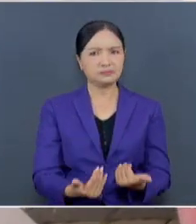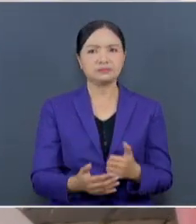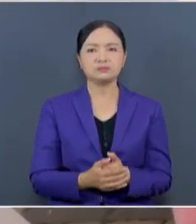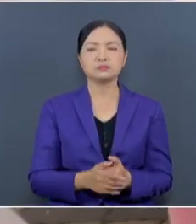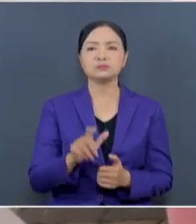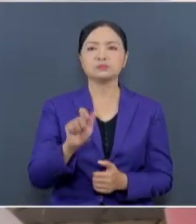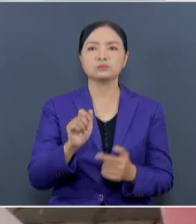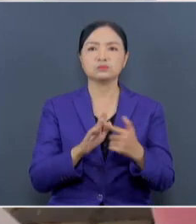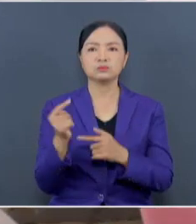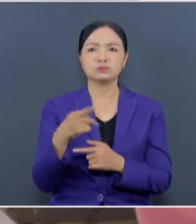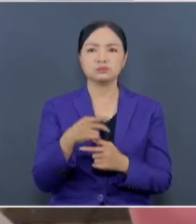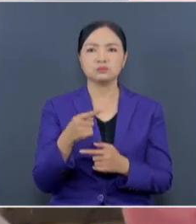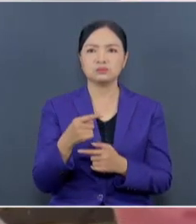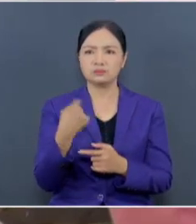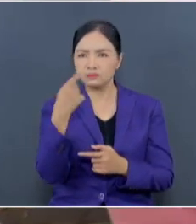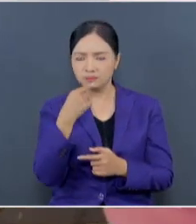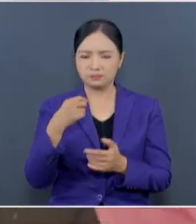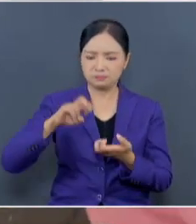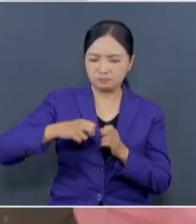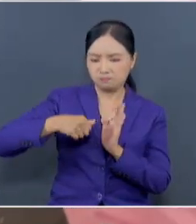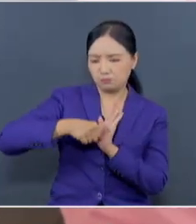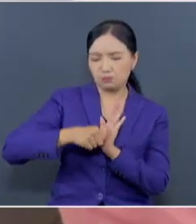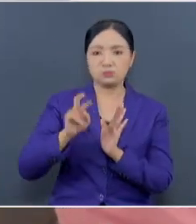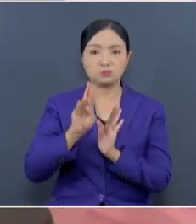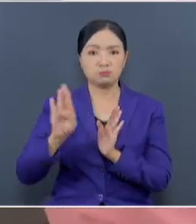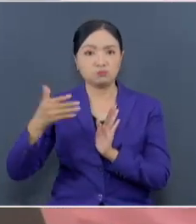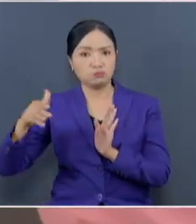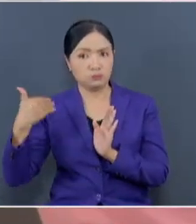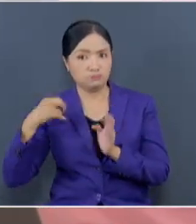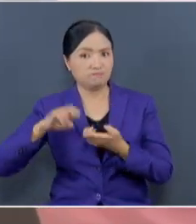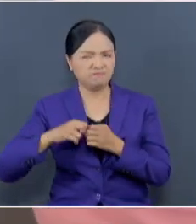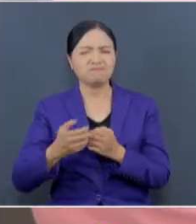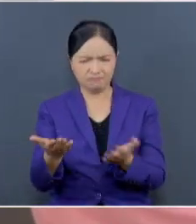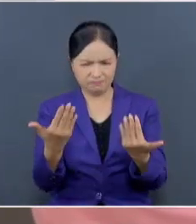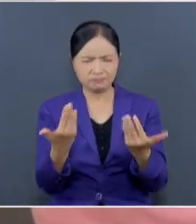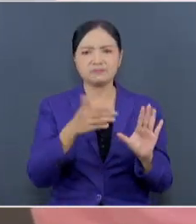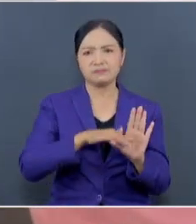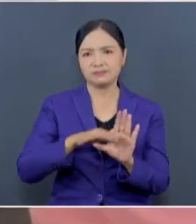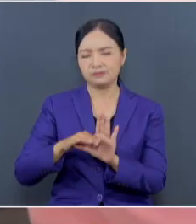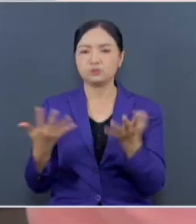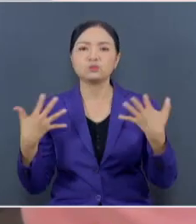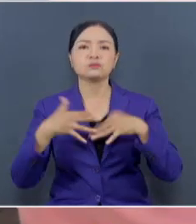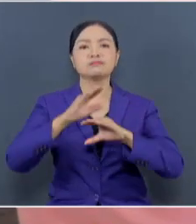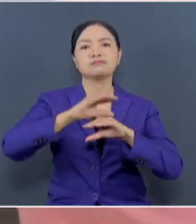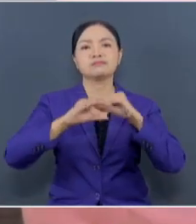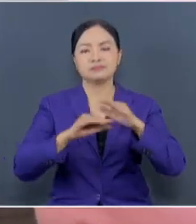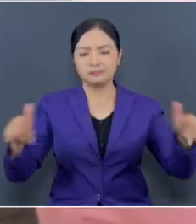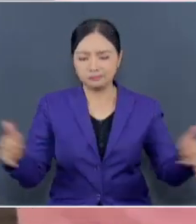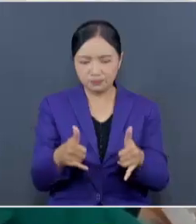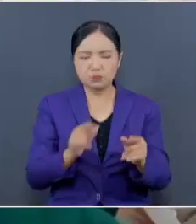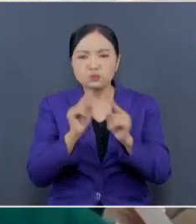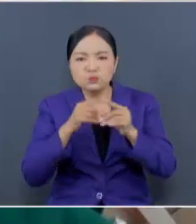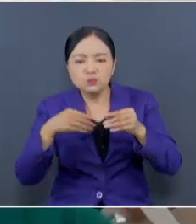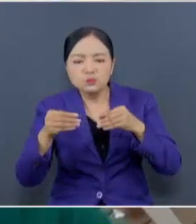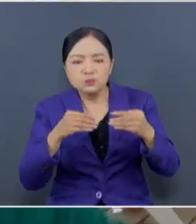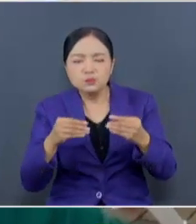นจับเอาละครับคุณผู้ชมใครที่มีปัญหาหนี้นอกระบบอย่างไรท่านก็ไปขึ้นทะเบียนนะฮะแล้วก็หวังว่าจะมีการเจรจาที่ดีและที่สำ